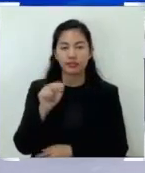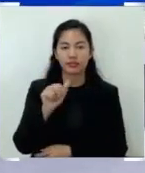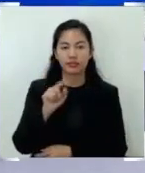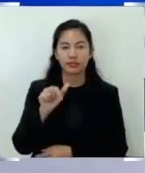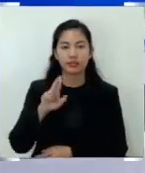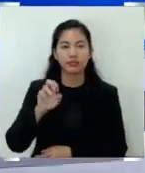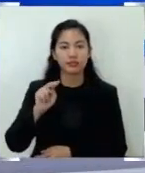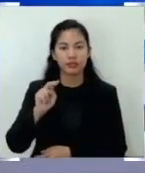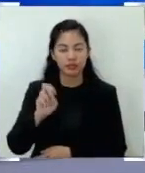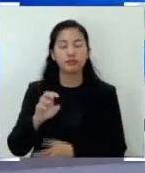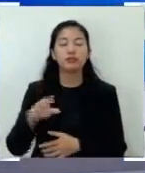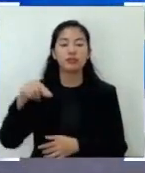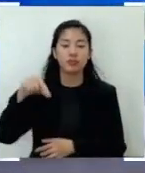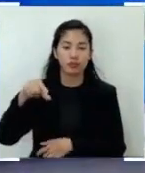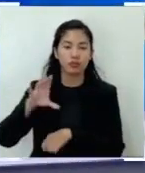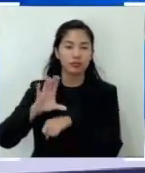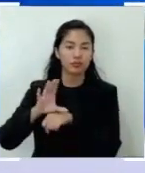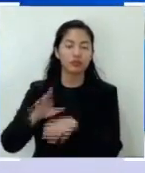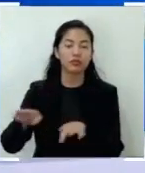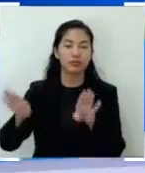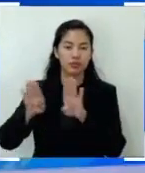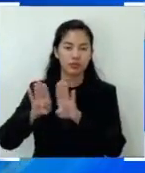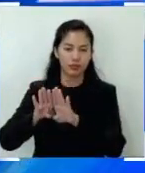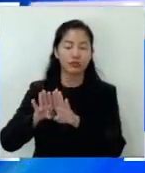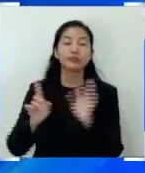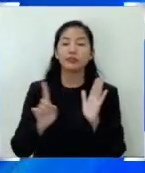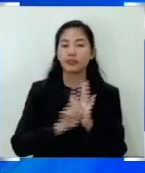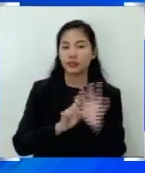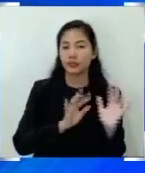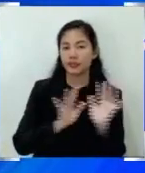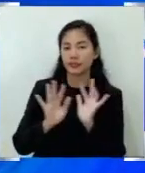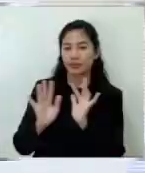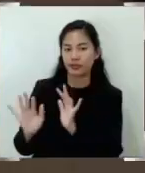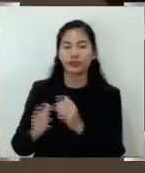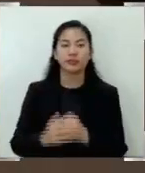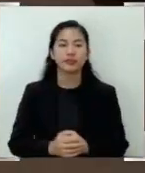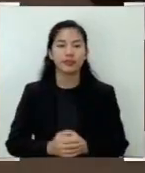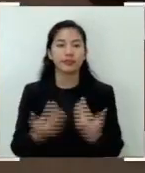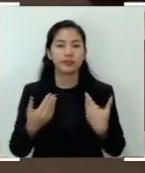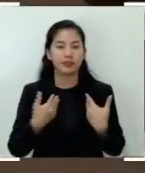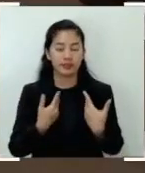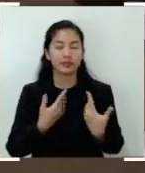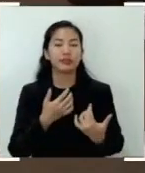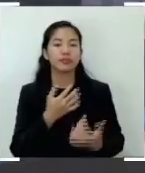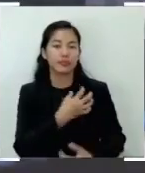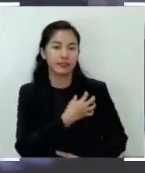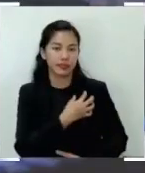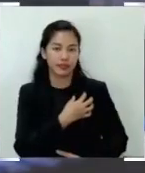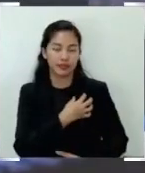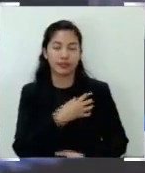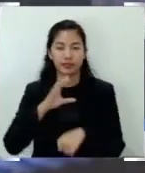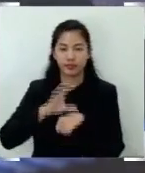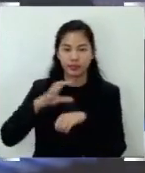Off-limits ngayon ang simbahan o hindi palalapitin ang mga deboto. Guardyado ng mga pulis ang paligid ng Quiapo Church habang may mahigpit